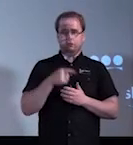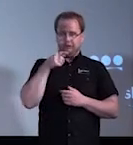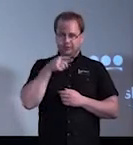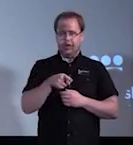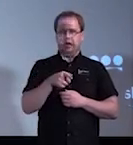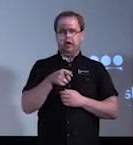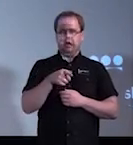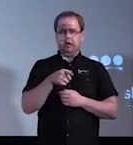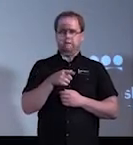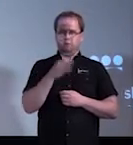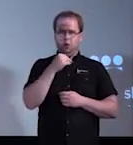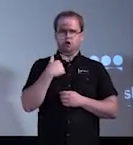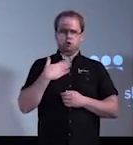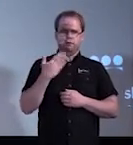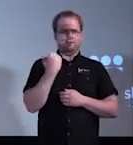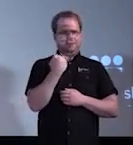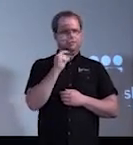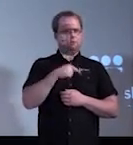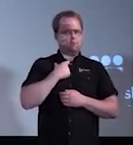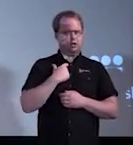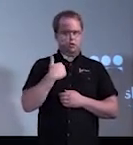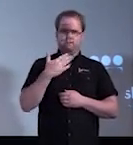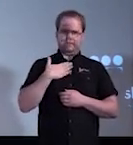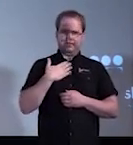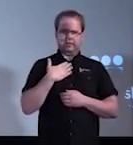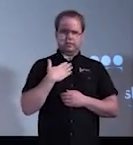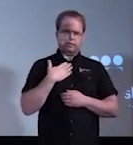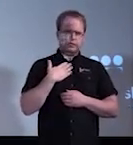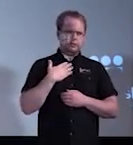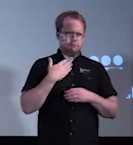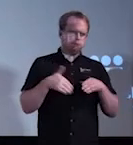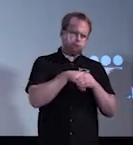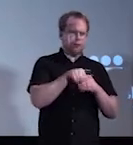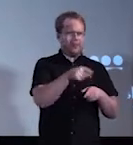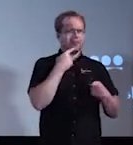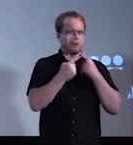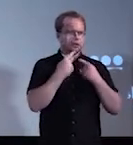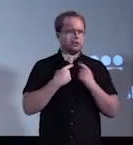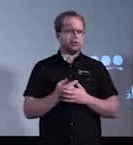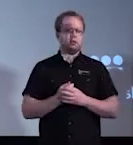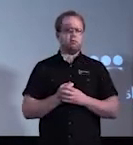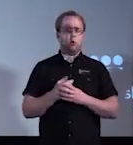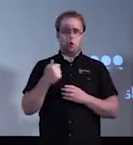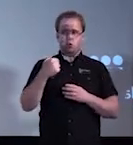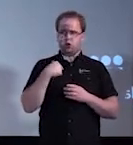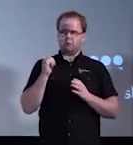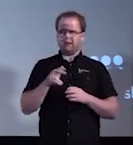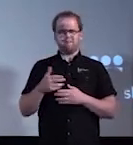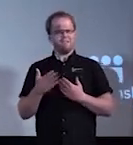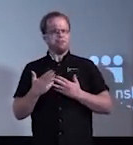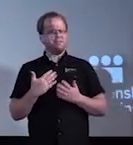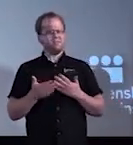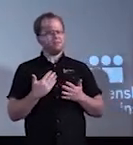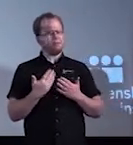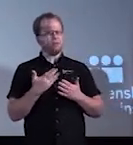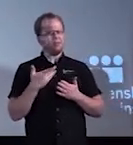väldigt högt på min agenda att vilja göra någonting med och ta tag i. Och jag kom in då i den här processen. Varför det? Varför var det